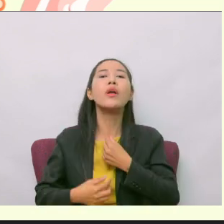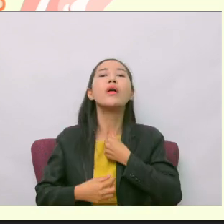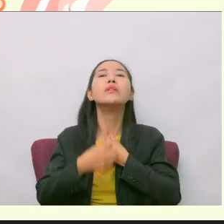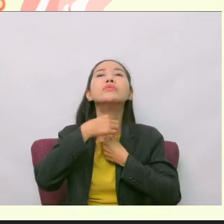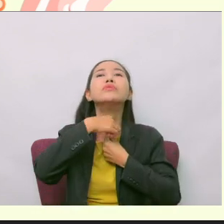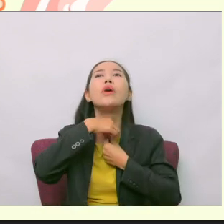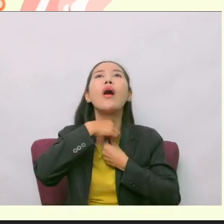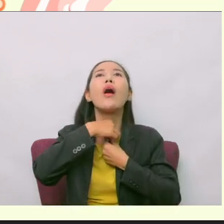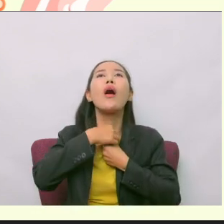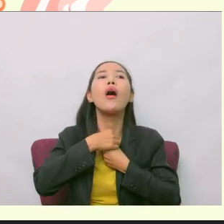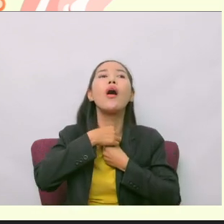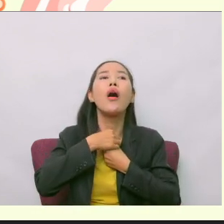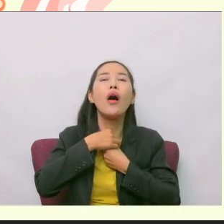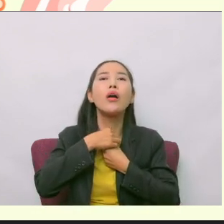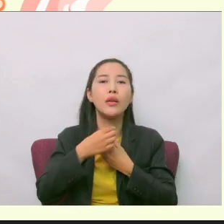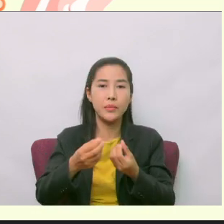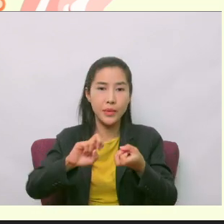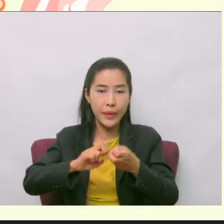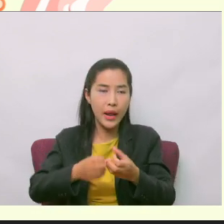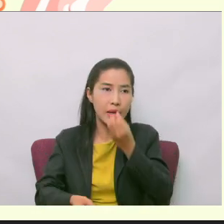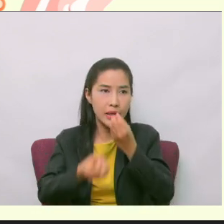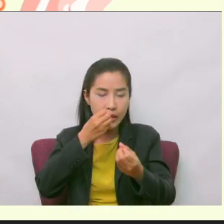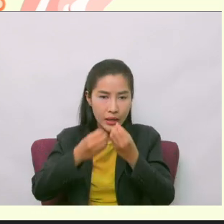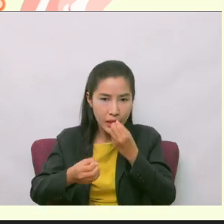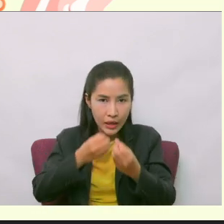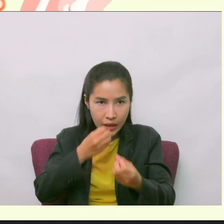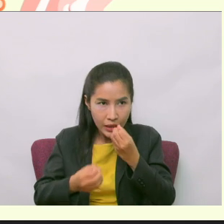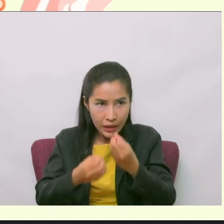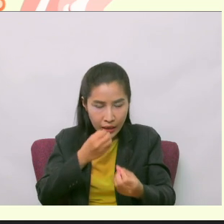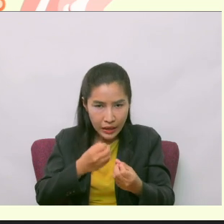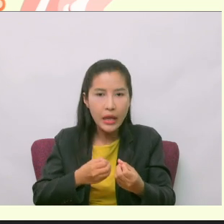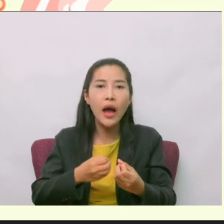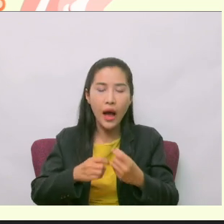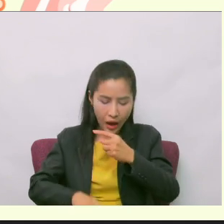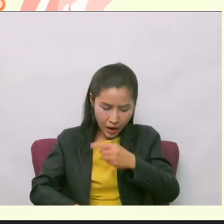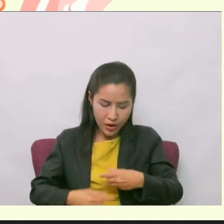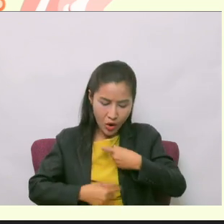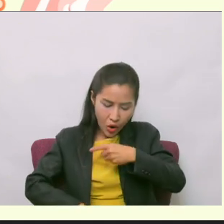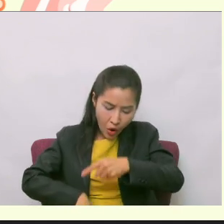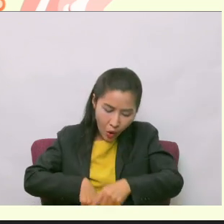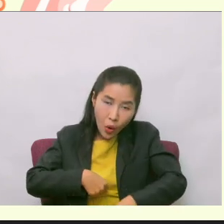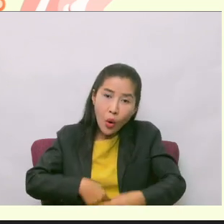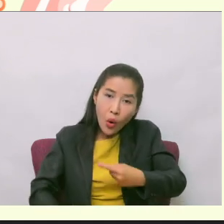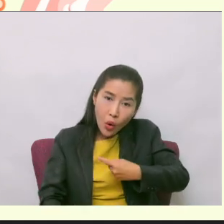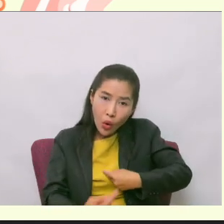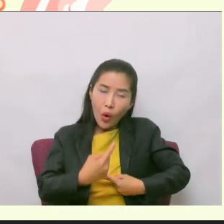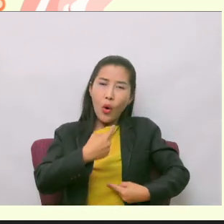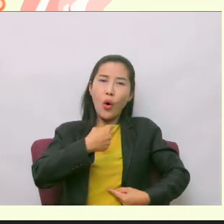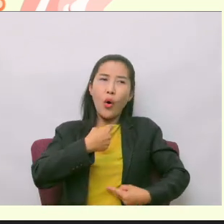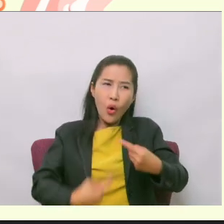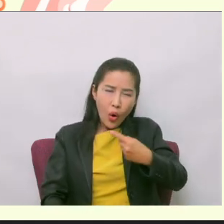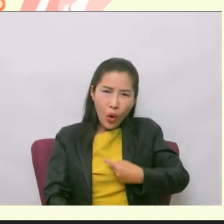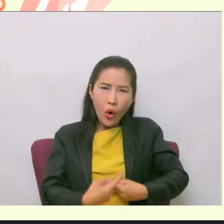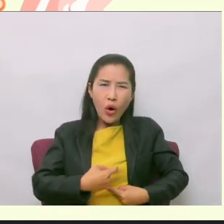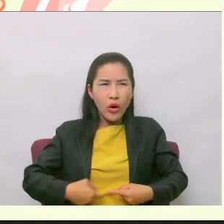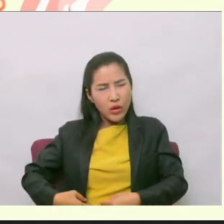ของการทานอาหารนะคะมีปัญหาในเรื่องของกรดไหลย้อนเด็กหลายๆคนหรือว่าผู้ป่วยบางท่านก็อาจจะต้องเจาะท้องเพื่อ